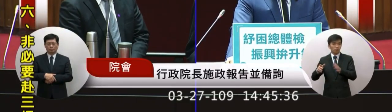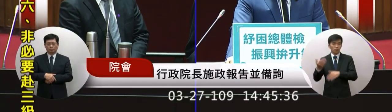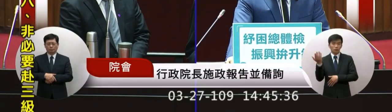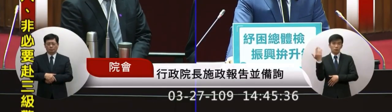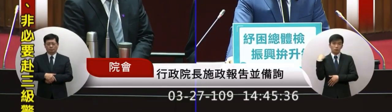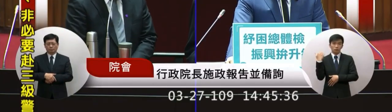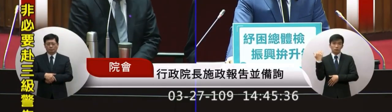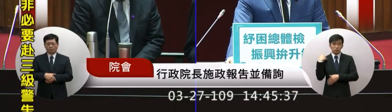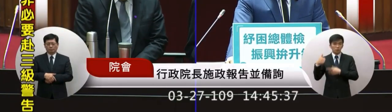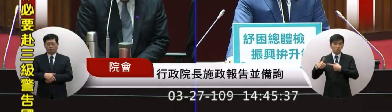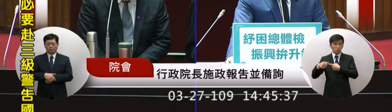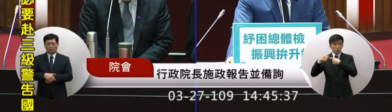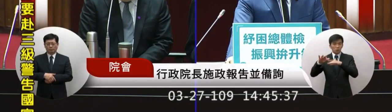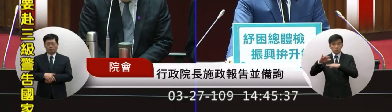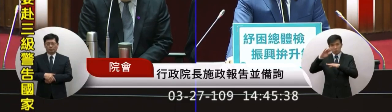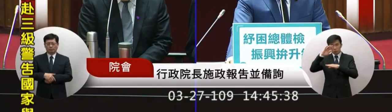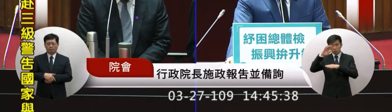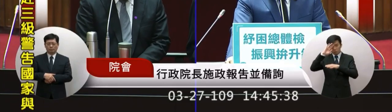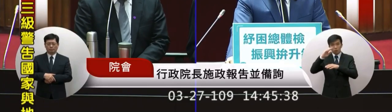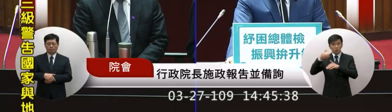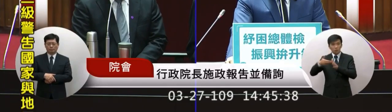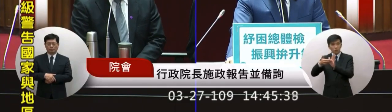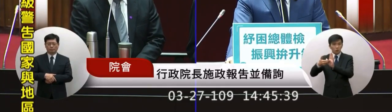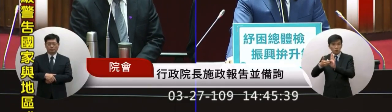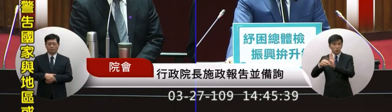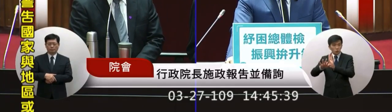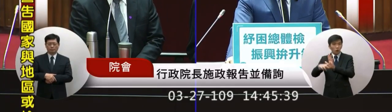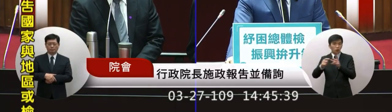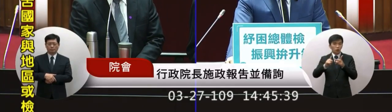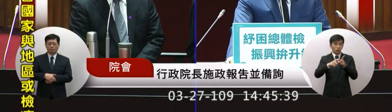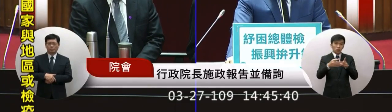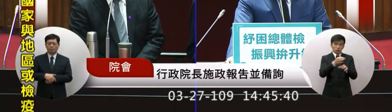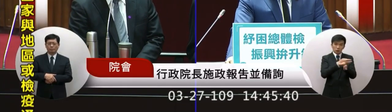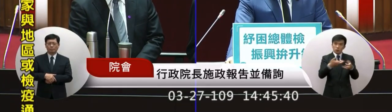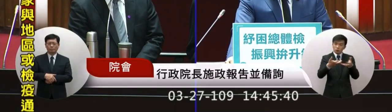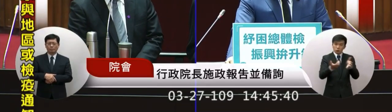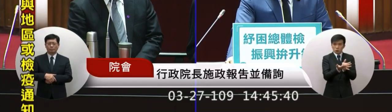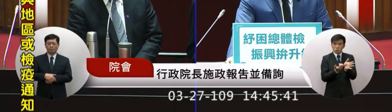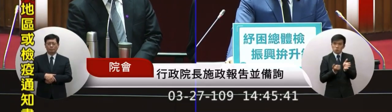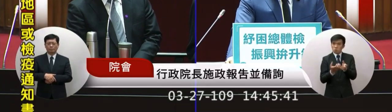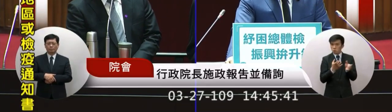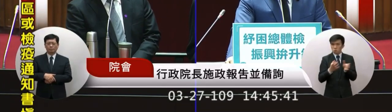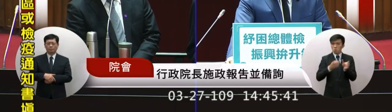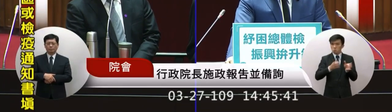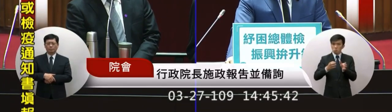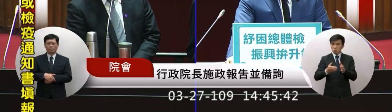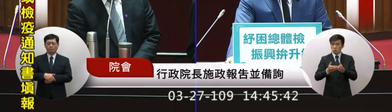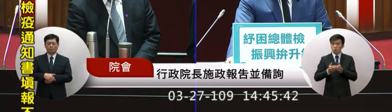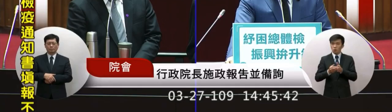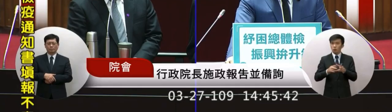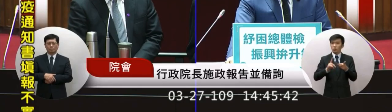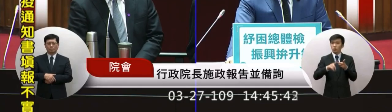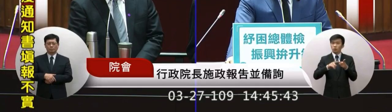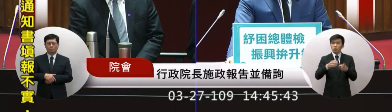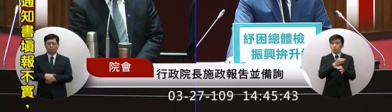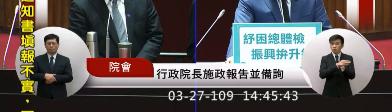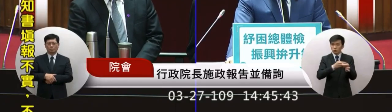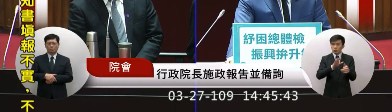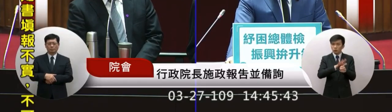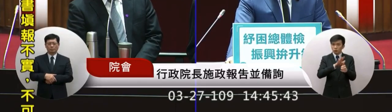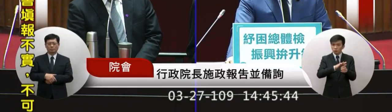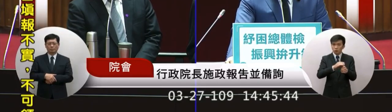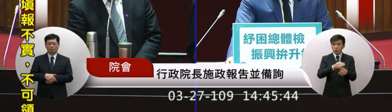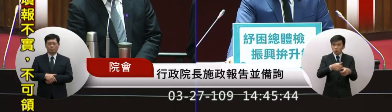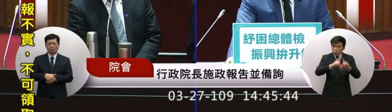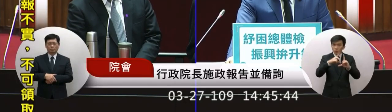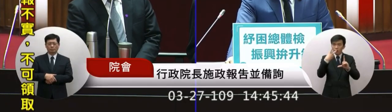段现在仍在执行，但是现在才要开始经济的超前部署，其实现在才需要第二阶段的产业振兴跟转型，现在才要